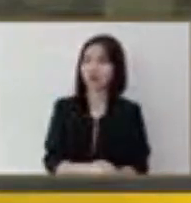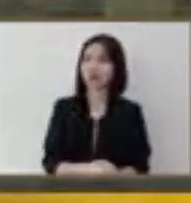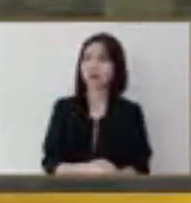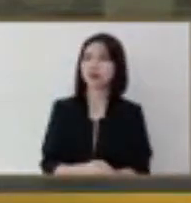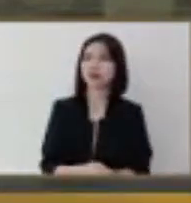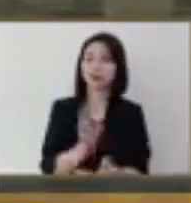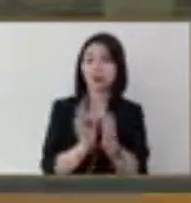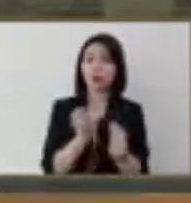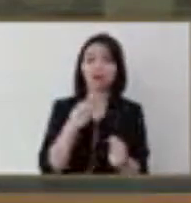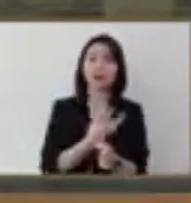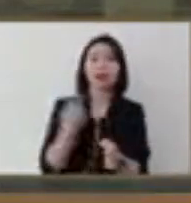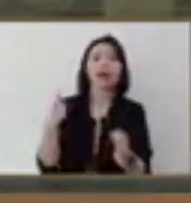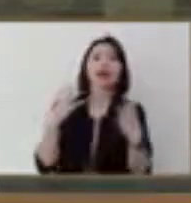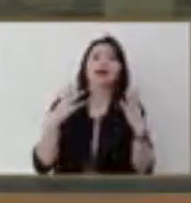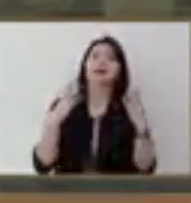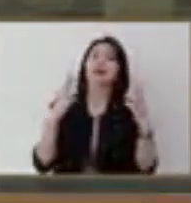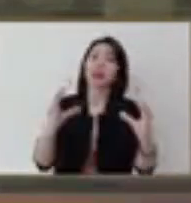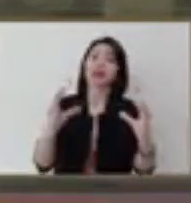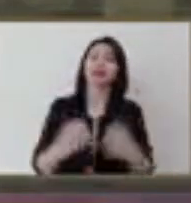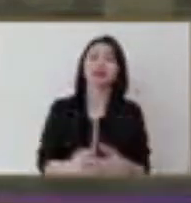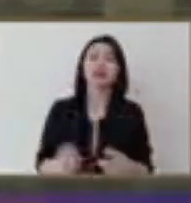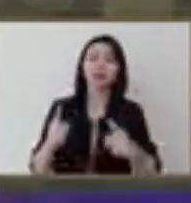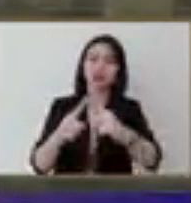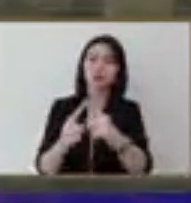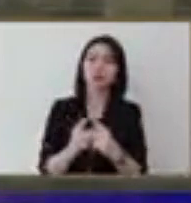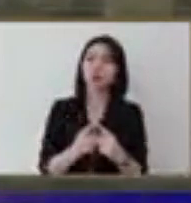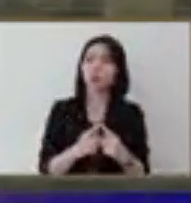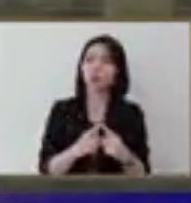If you get a chance, mayroon na kayong chance